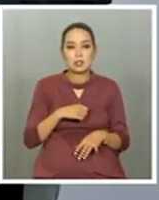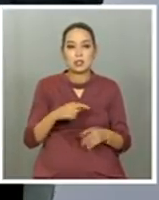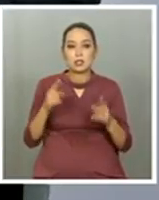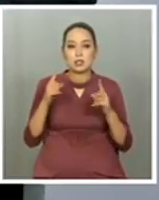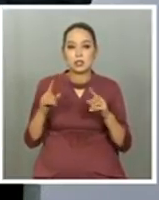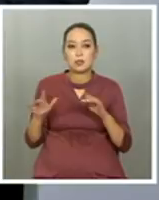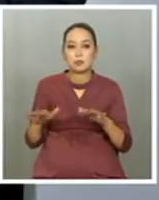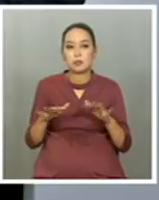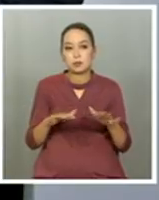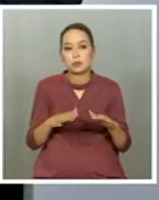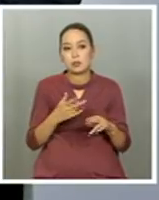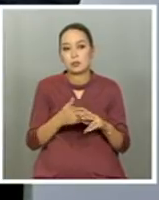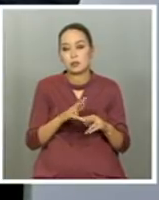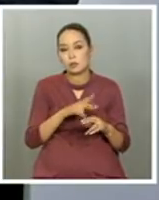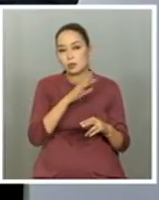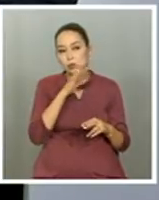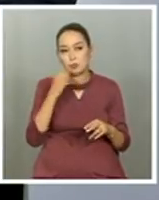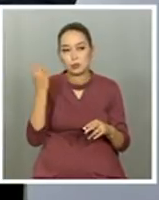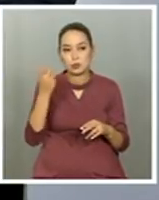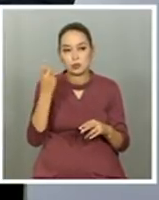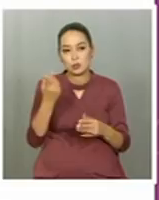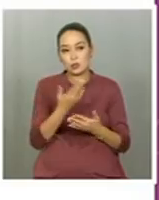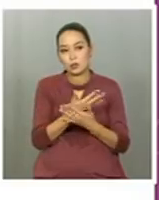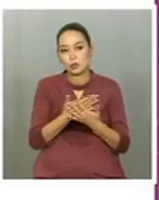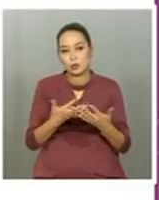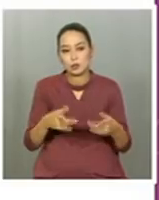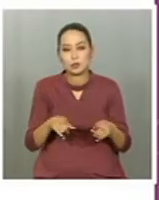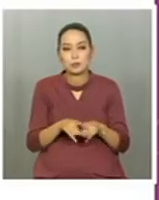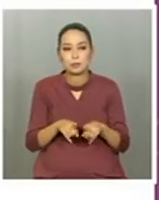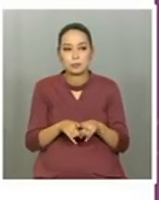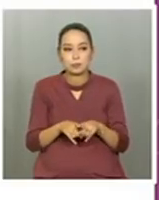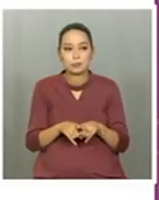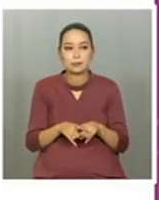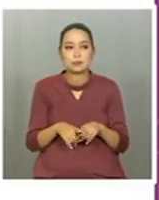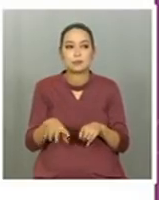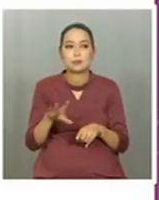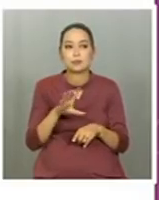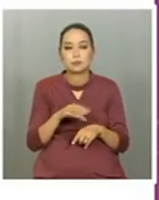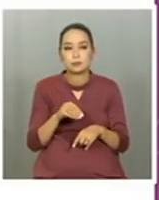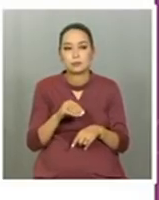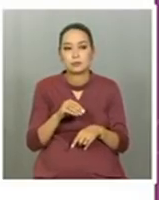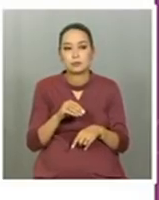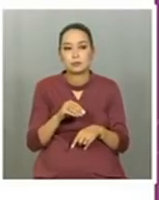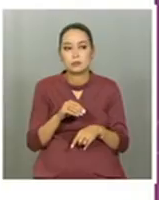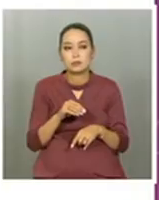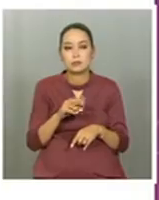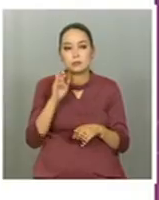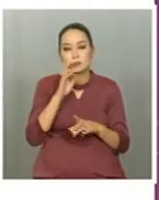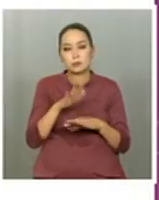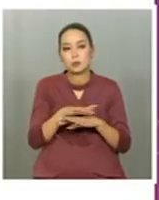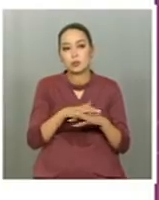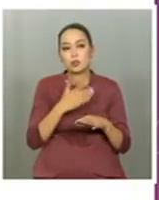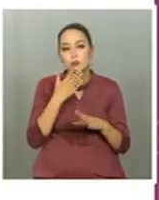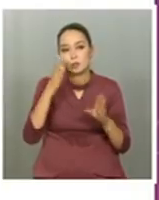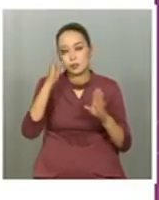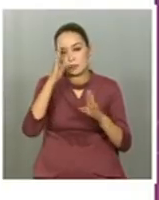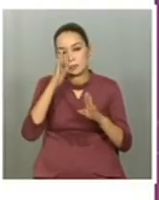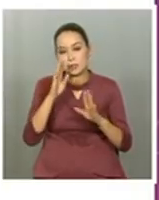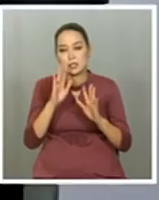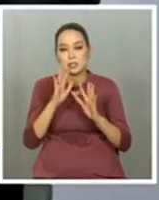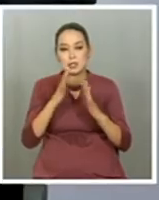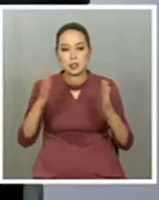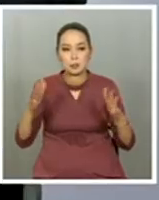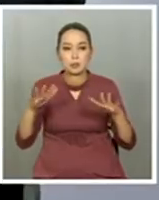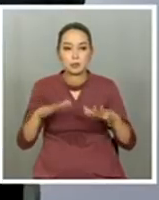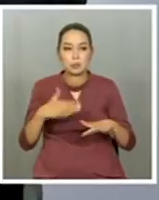және көптеген шаруашылық түрлері, оның ішінде туризм бар рұқсат етілген түрі, ол ұлттық мемлекеттік табиғи саябақтар. Олардың